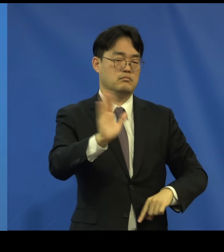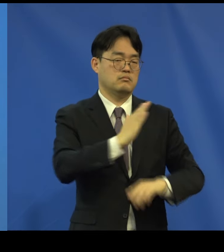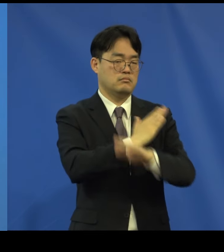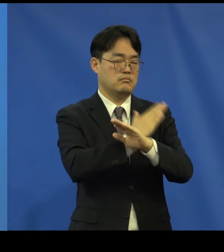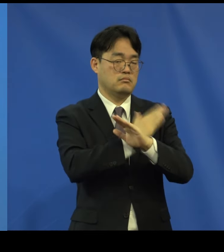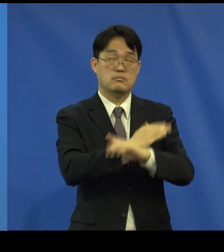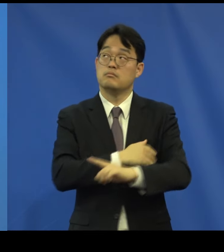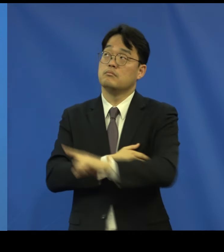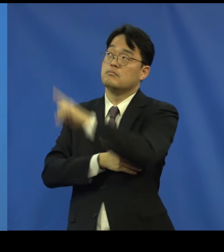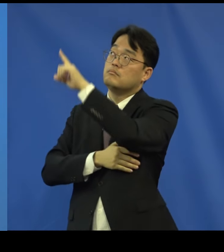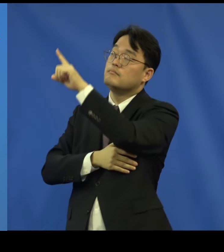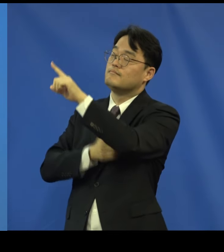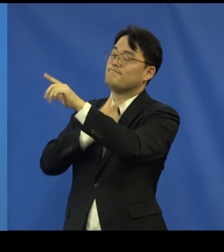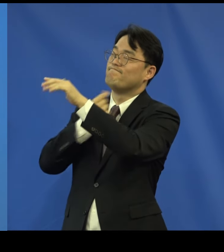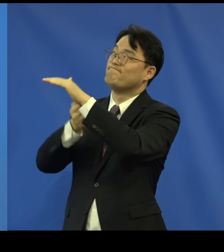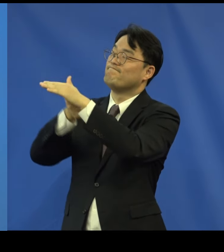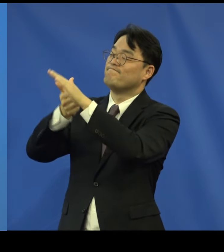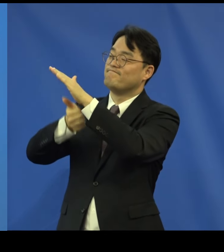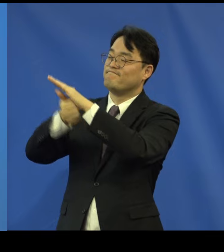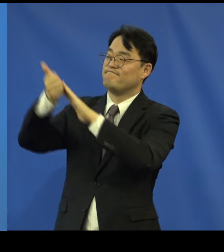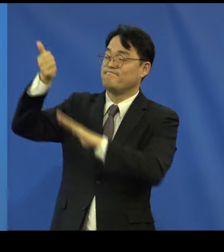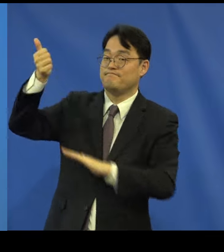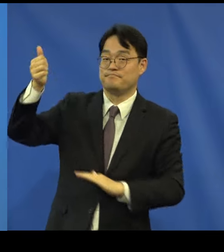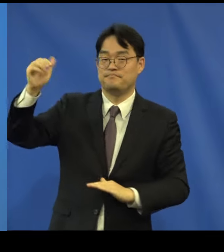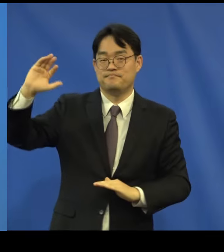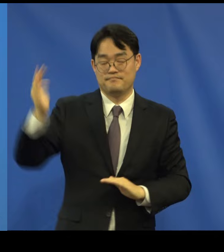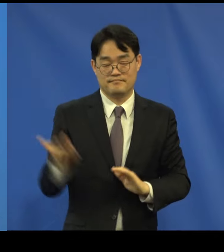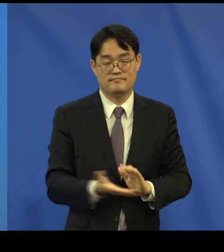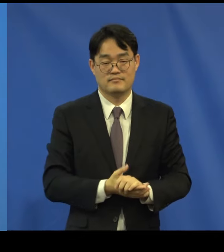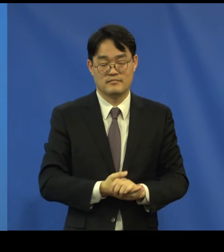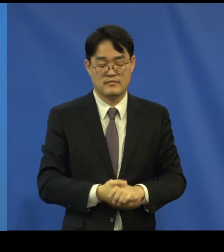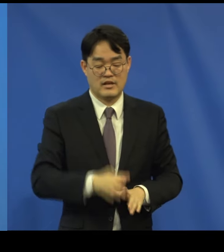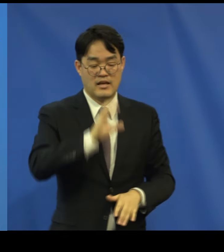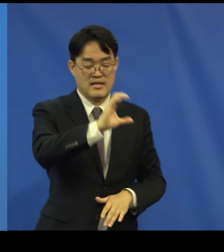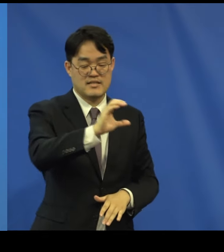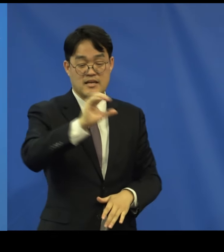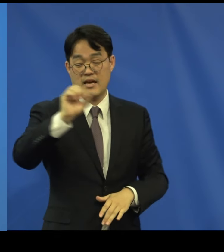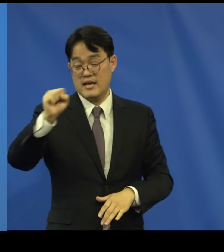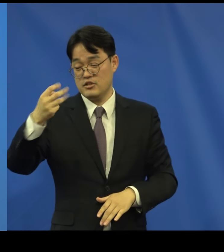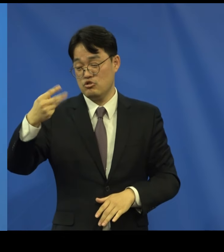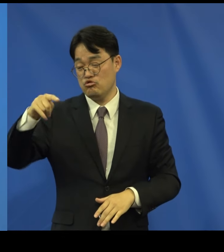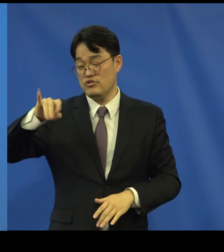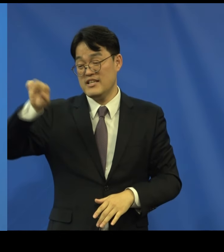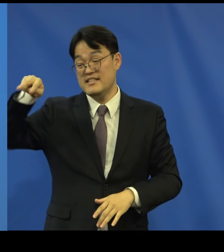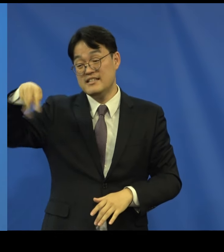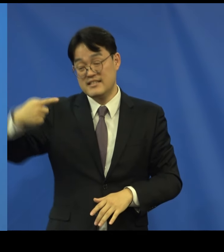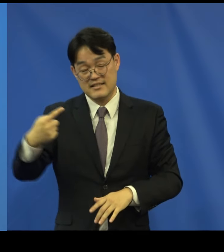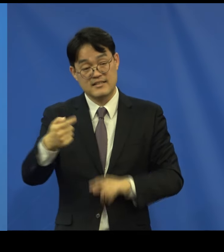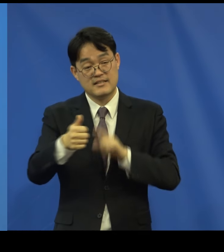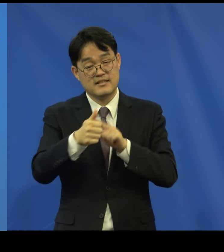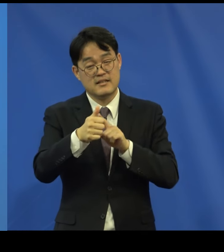C.S. 루이스가 기가 막힌 통찰을 하는 거예요. 오늘 인간은 욕망이 너무 약하다는 거예요.